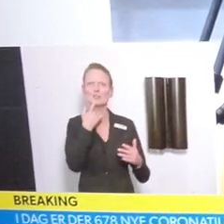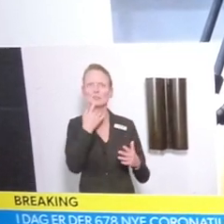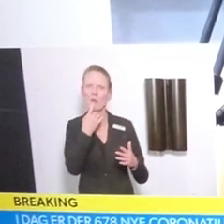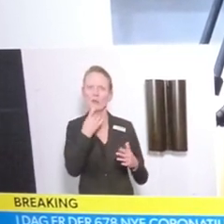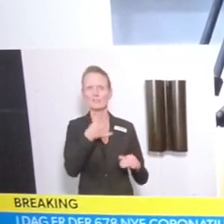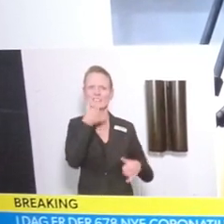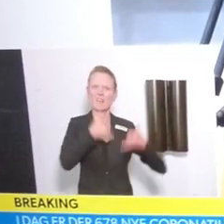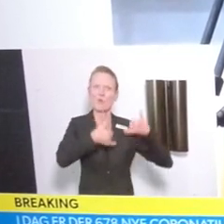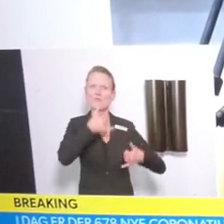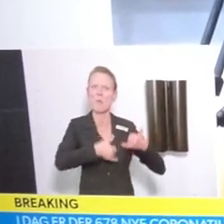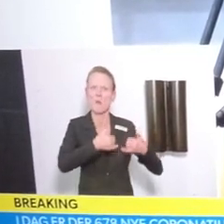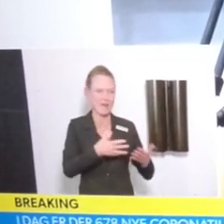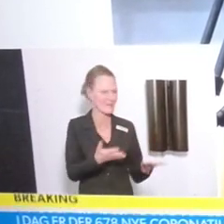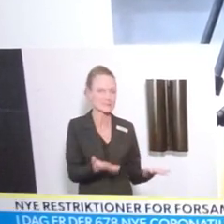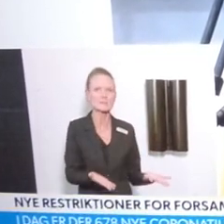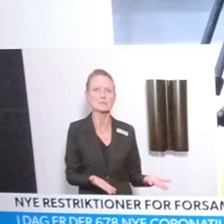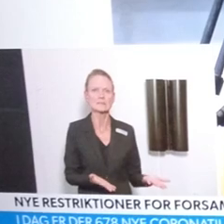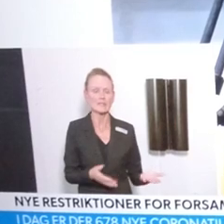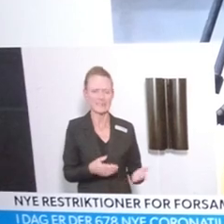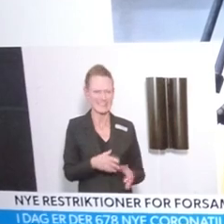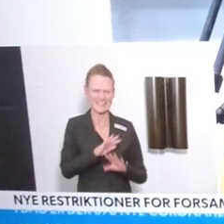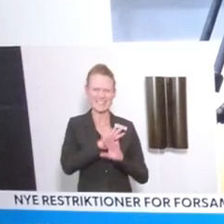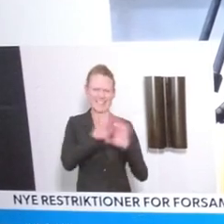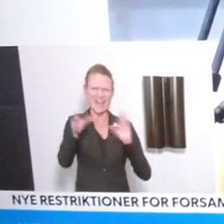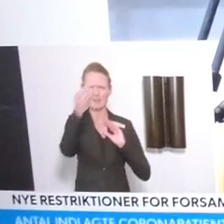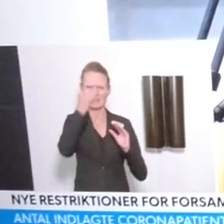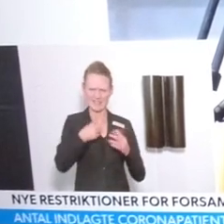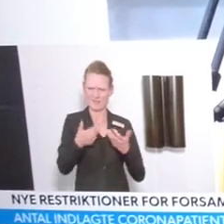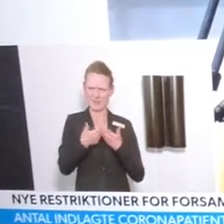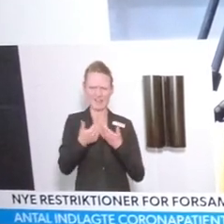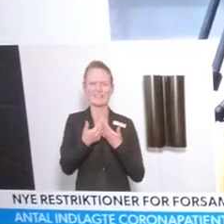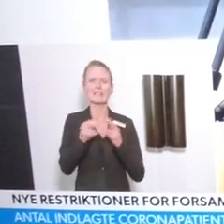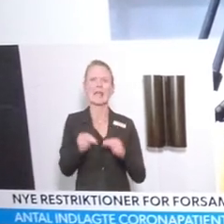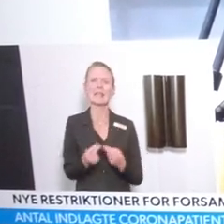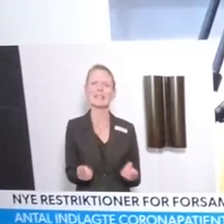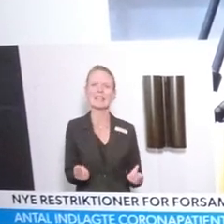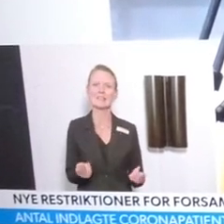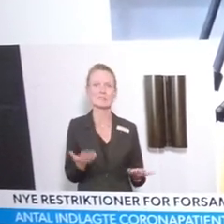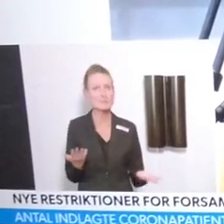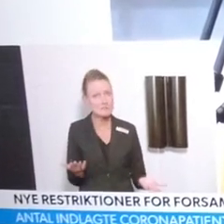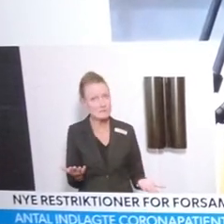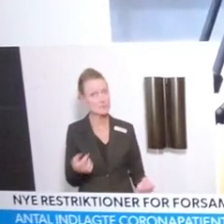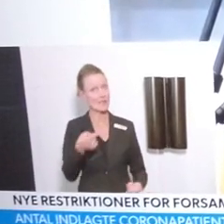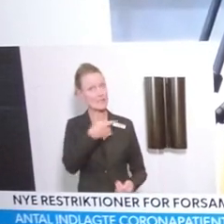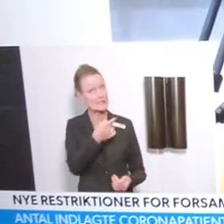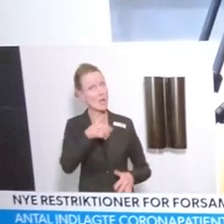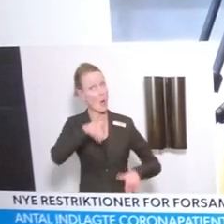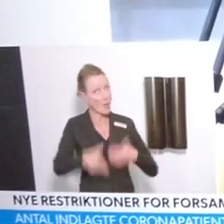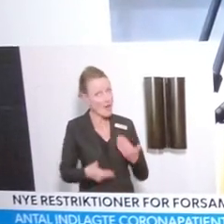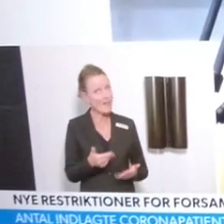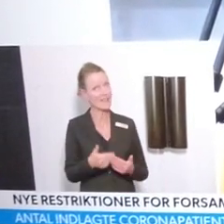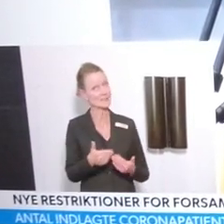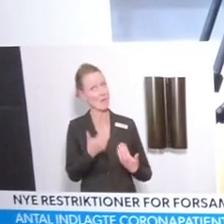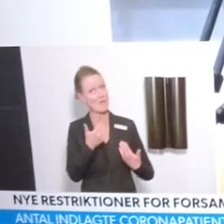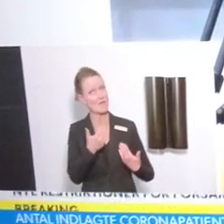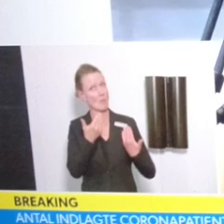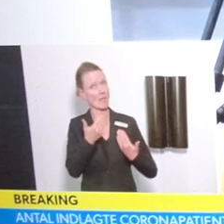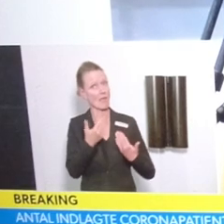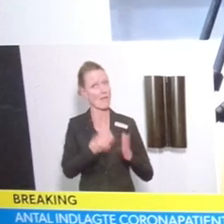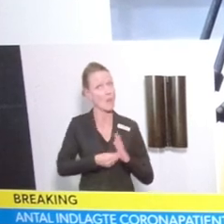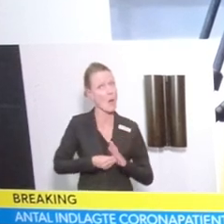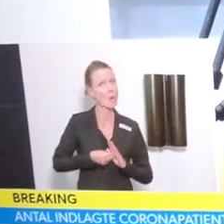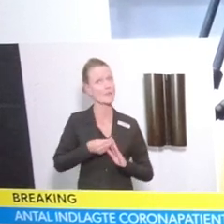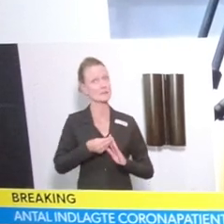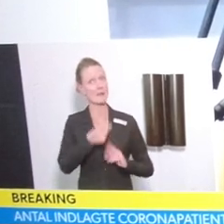få klar besked om, hvad der gælder. Overvejer I at forbedre og opdatere den information, der ligger tilgængelig,